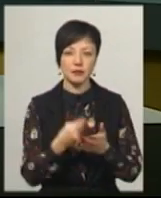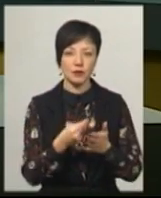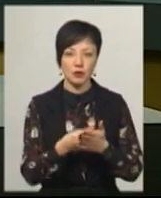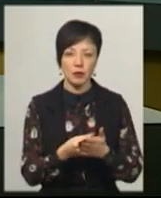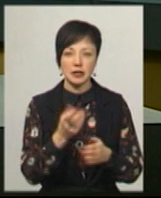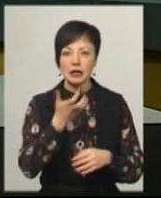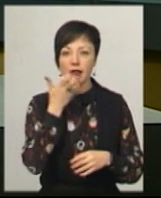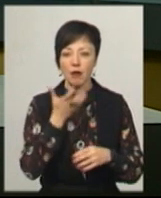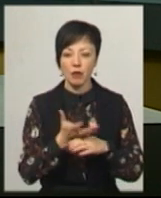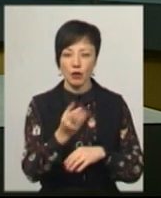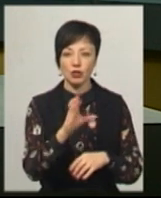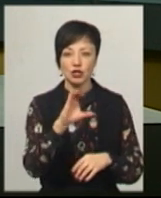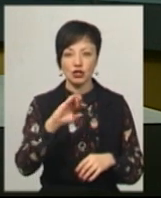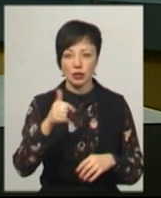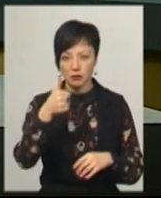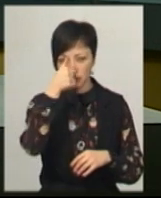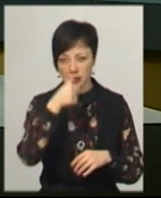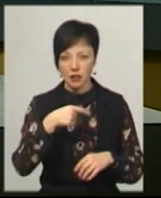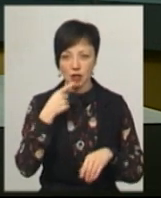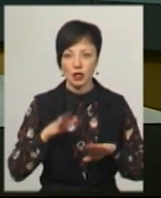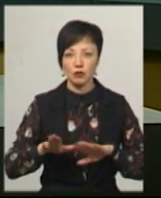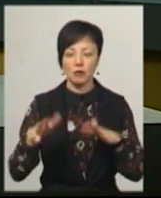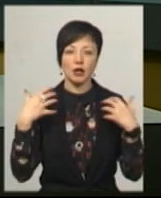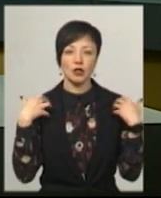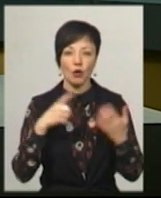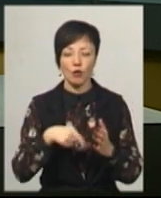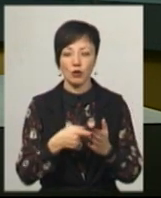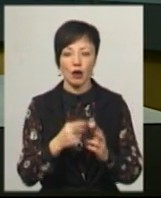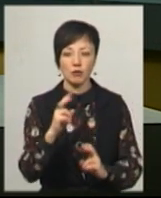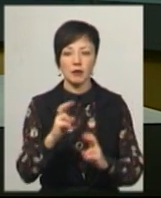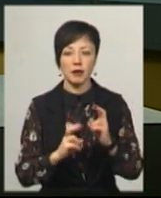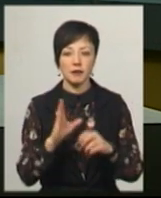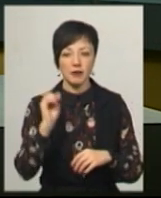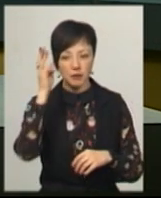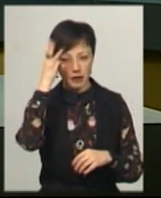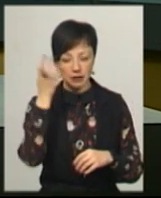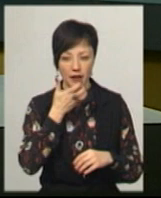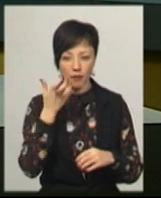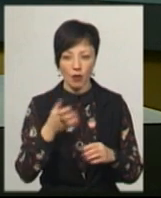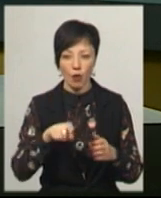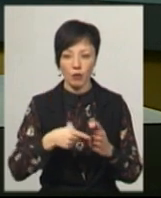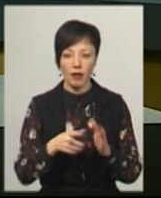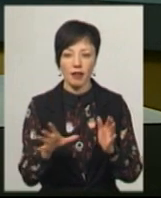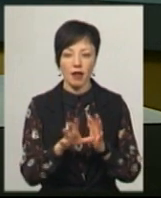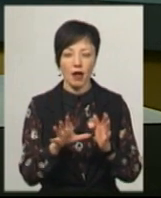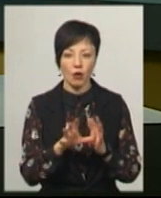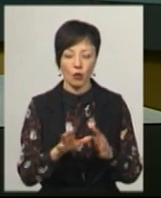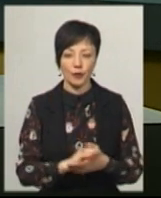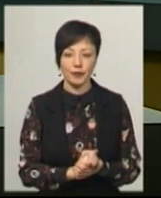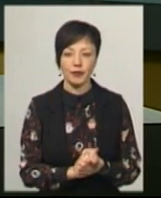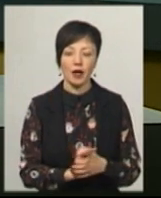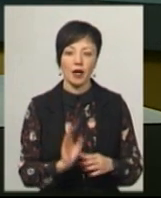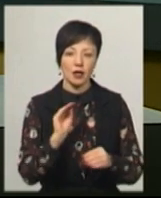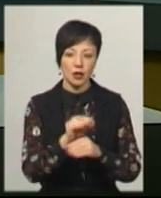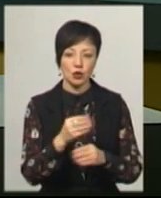тепло за січень місяць. Про це каже заступниця начальника комунального підприємства «Хмельницьк теплокомуненерго» Світлана Остапюк.